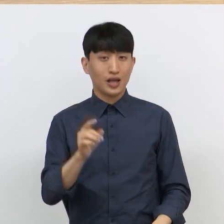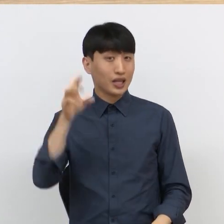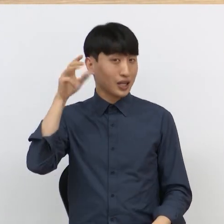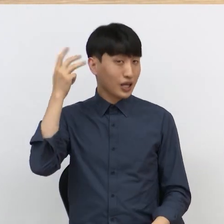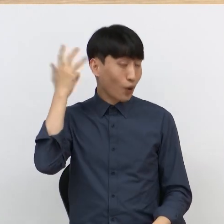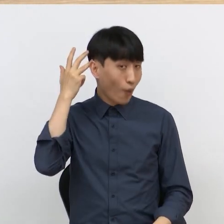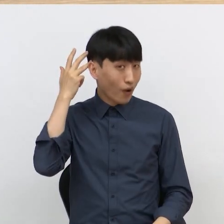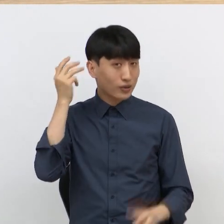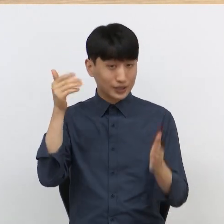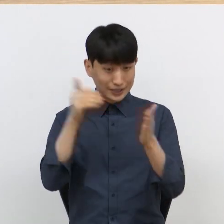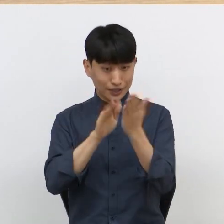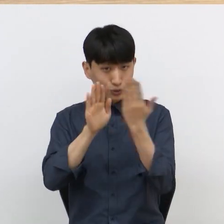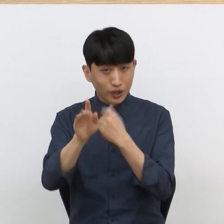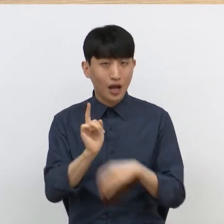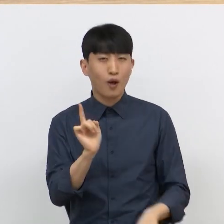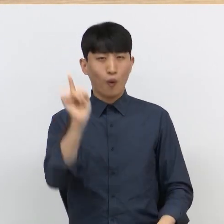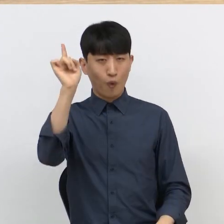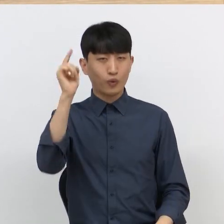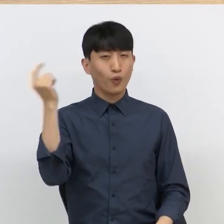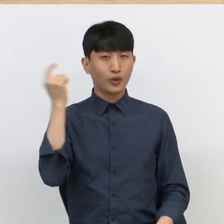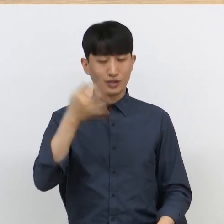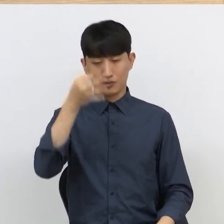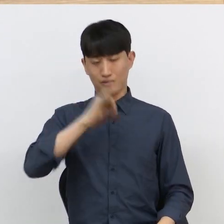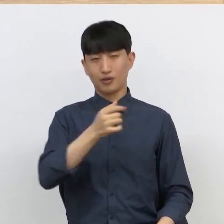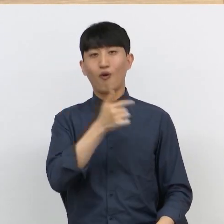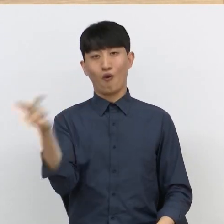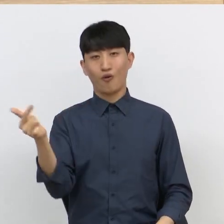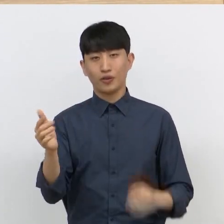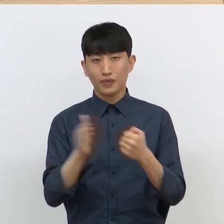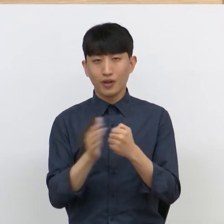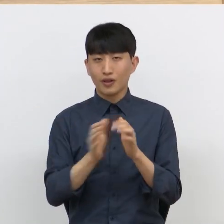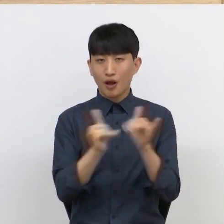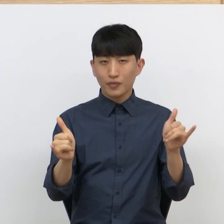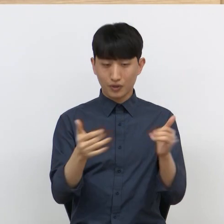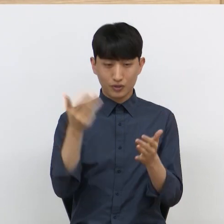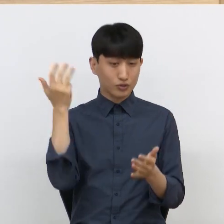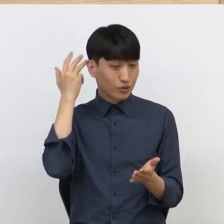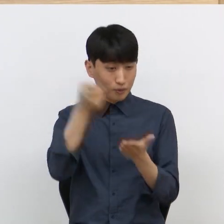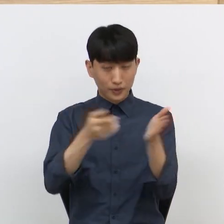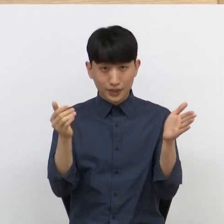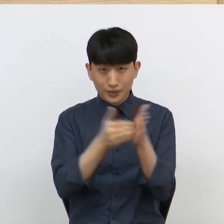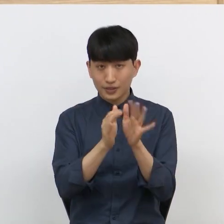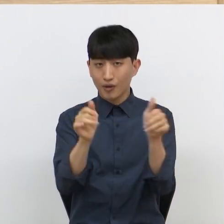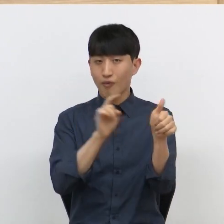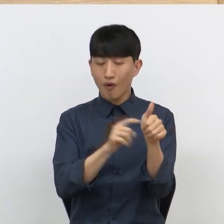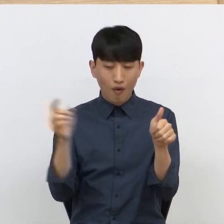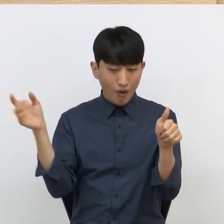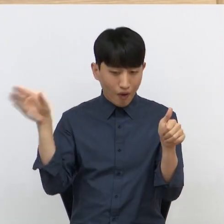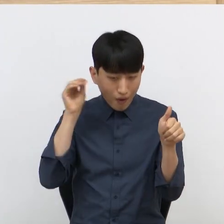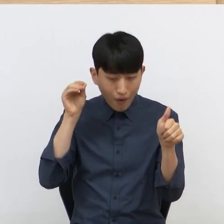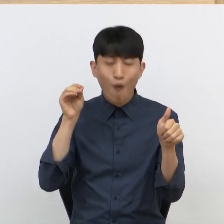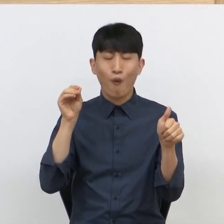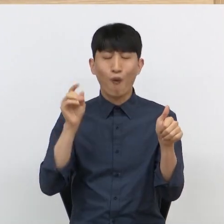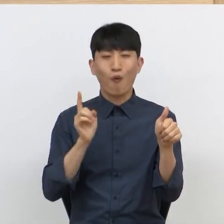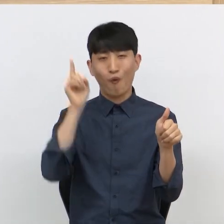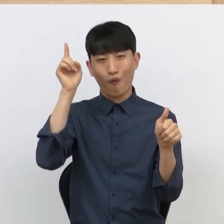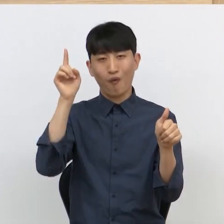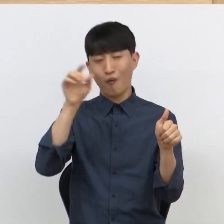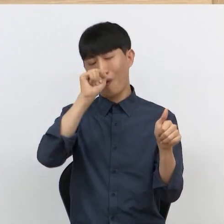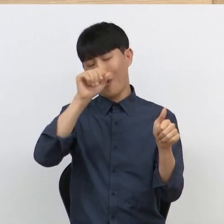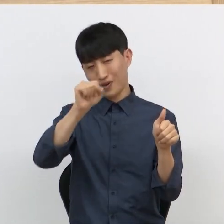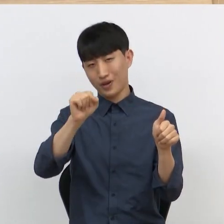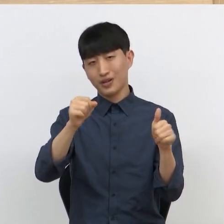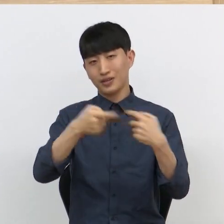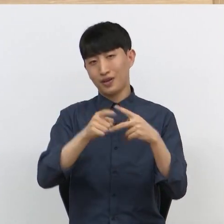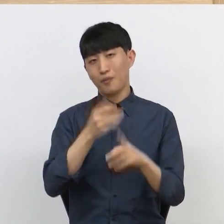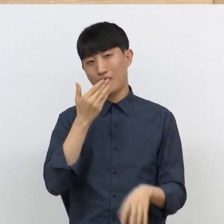수 있으니까 사람들이 딱 들어보면 너무나도 재활이 잘 되면 이게 정말 인공화학 수술한 사람인지 아닌지를 알 수가